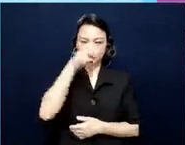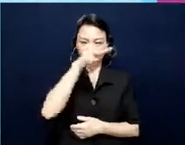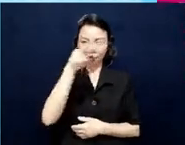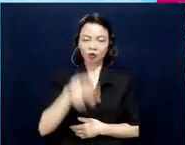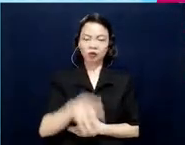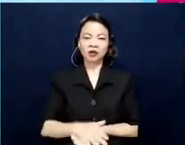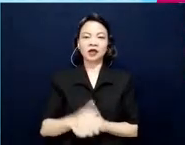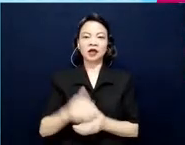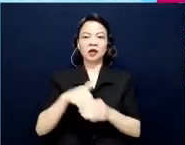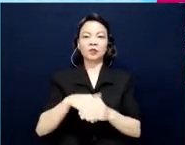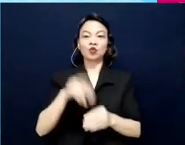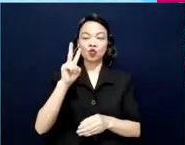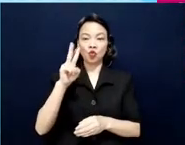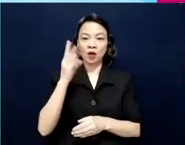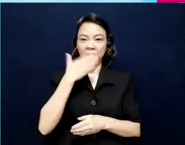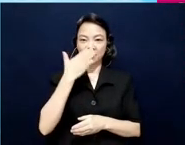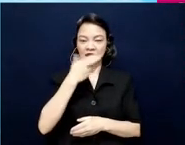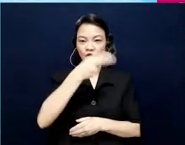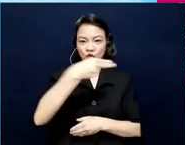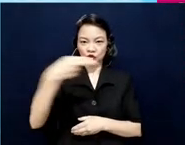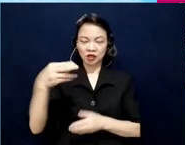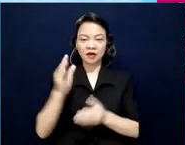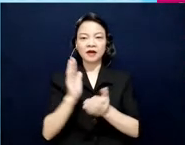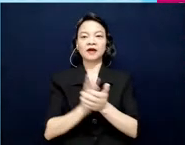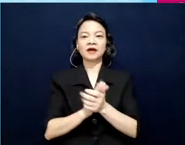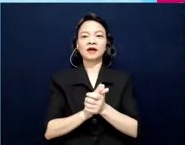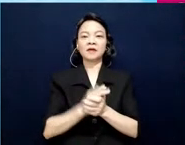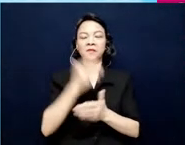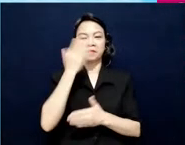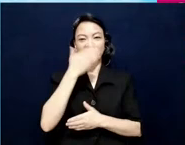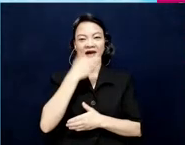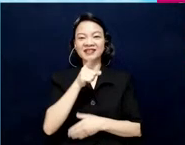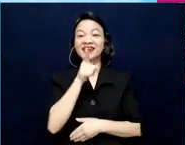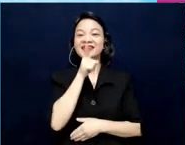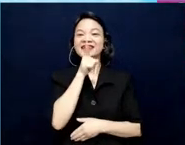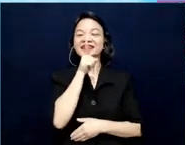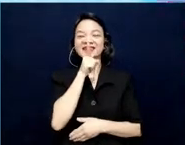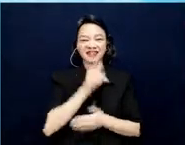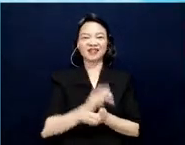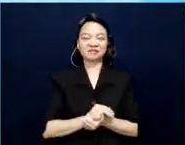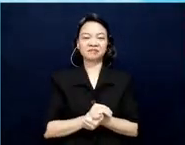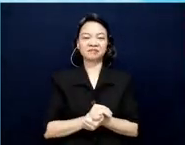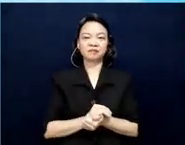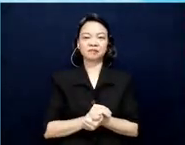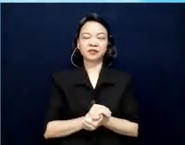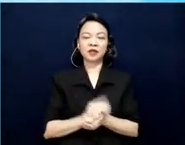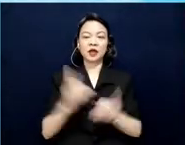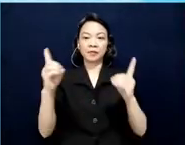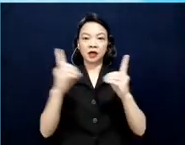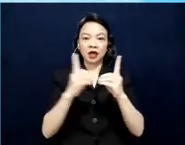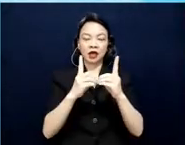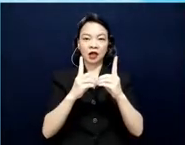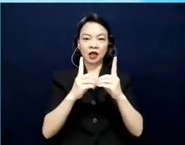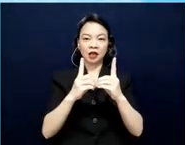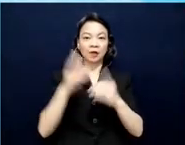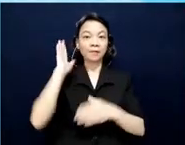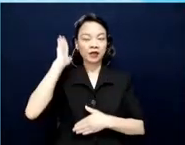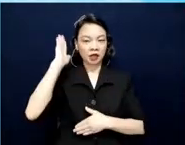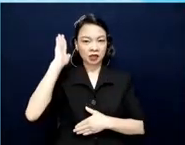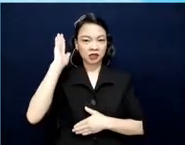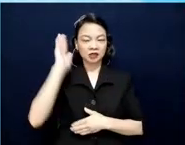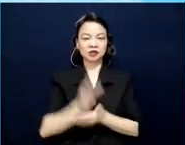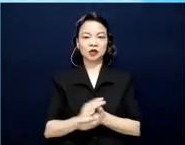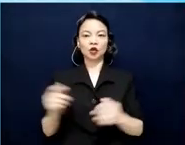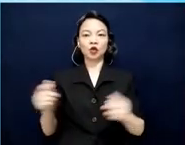bahasa Indonesia dan juga bahasa Inggris. Baik, saya langsung saja perkenalkan panelis kita yang sudah terhubung secara